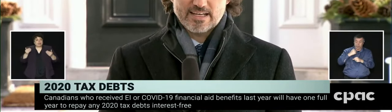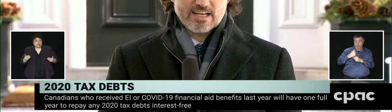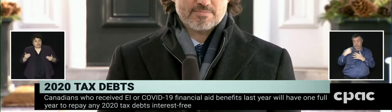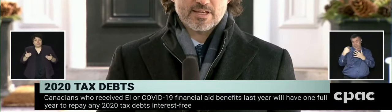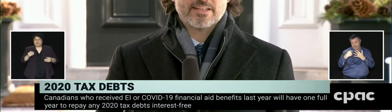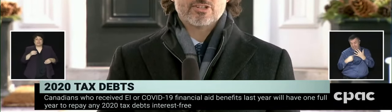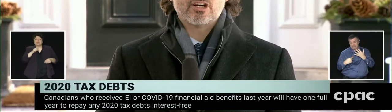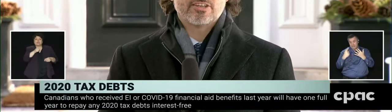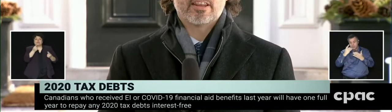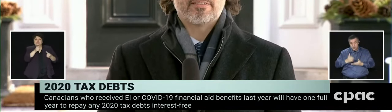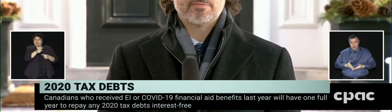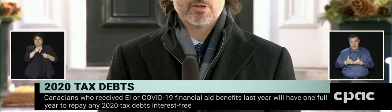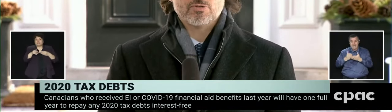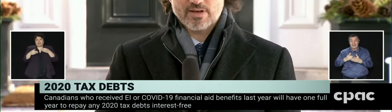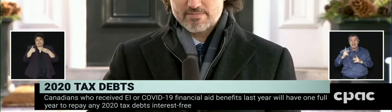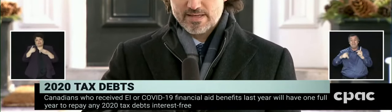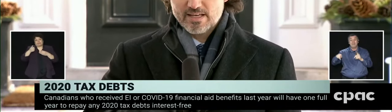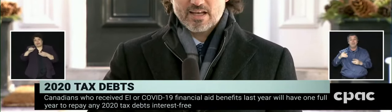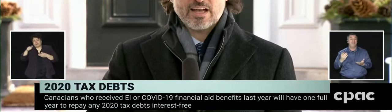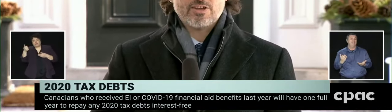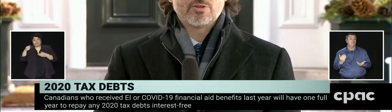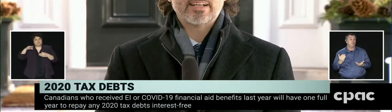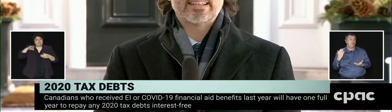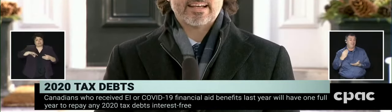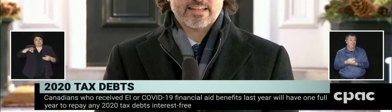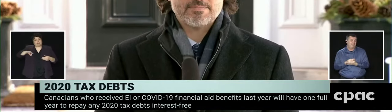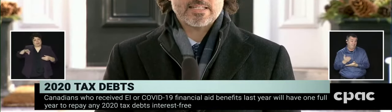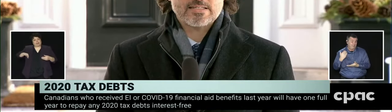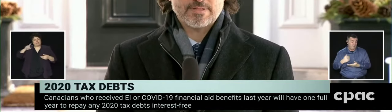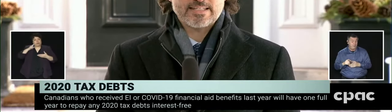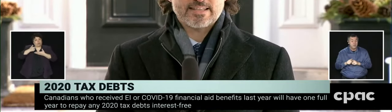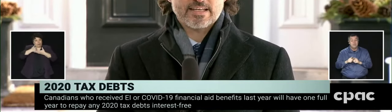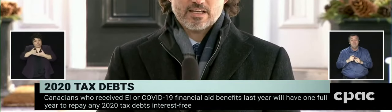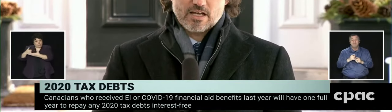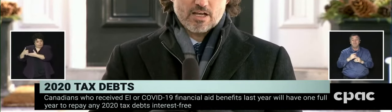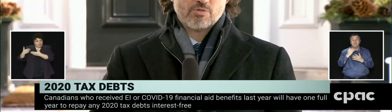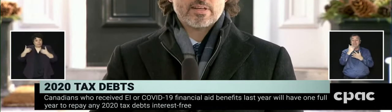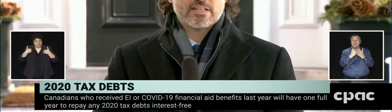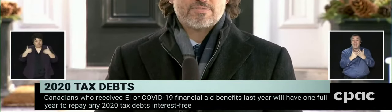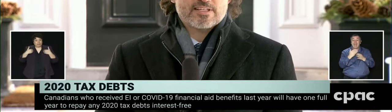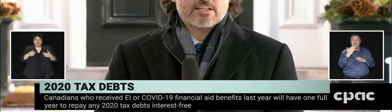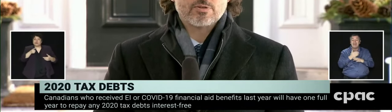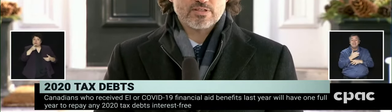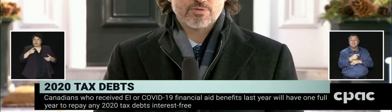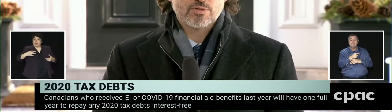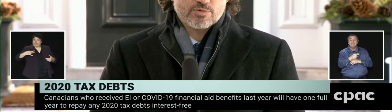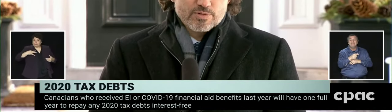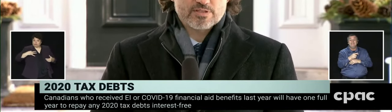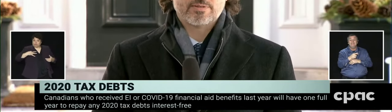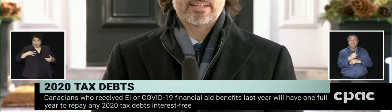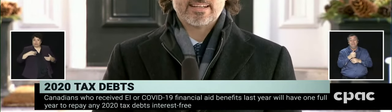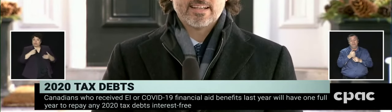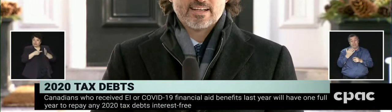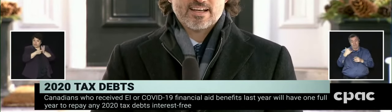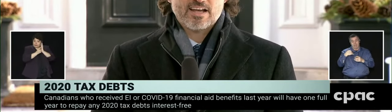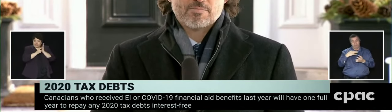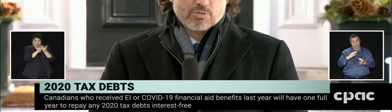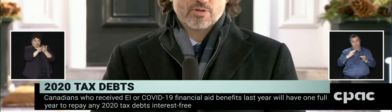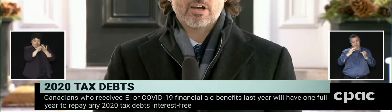aider bien des gens qui en avaient besoin, mais nos critères d'admissibilité ont été fixés au niveau où ils ont